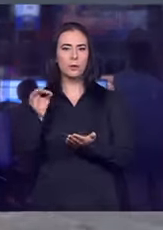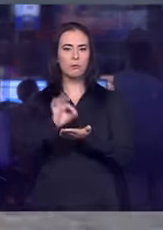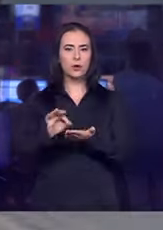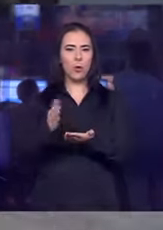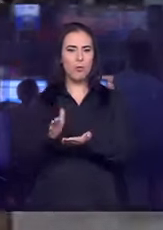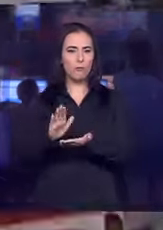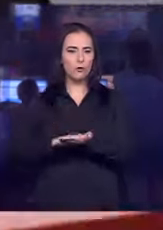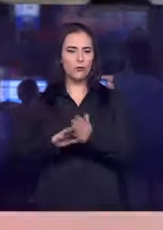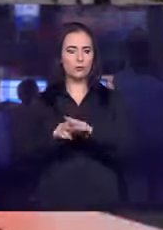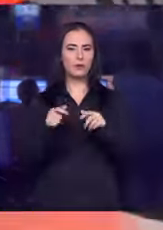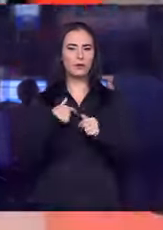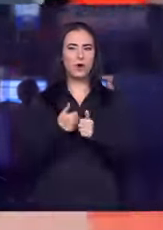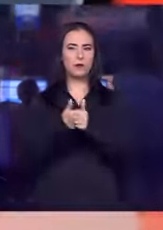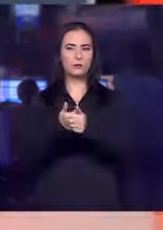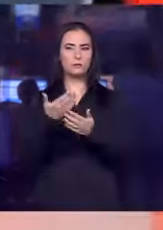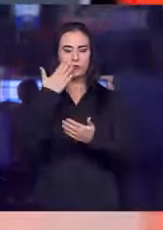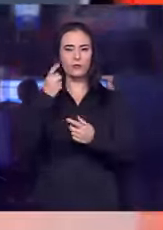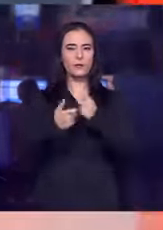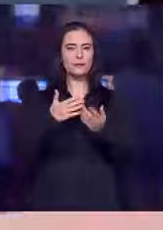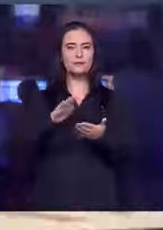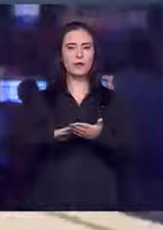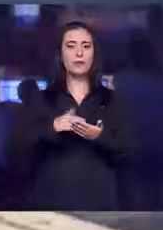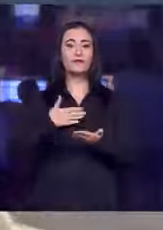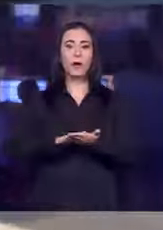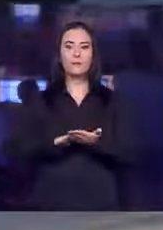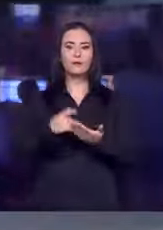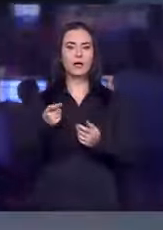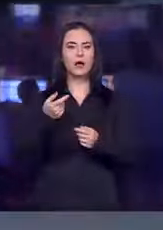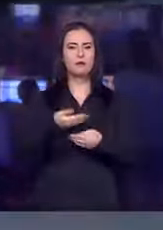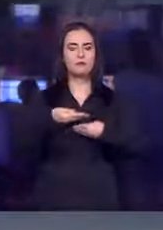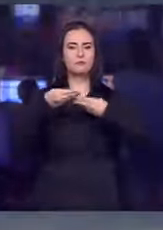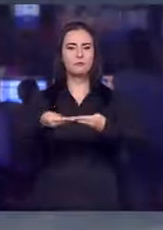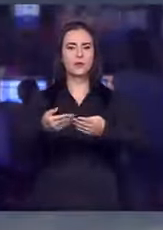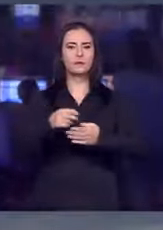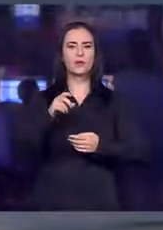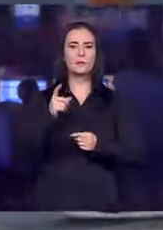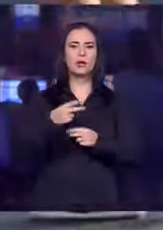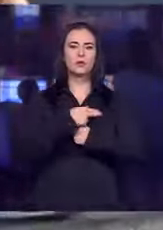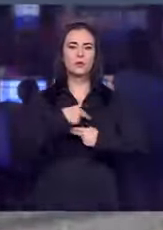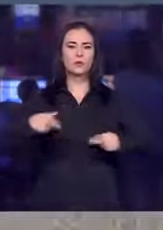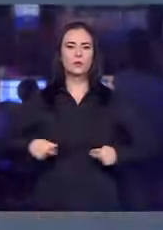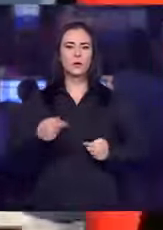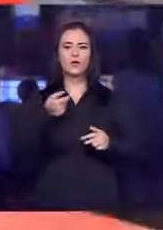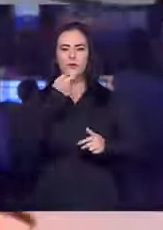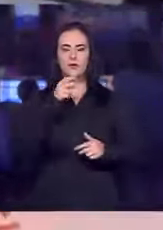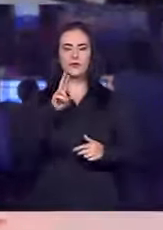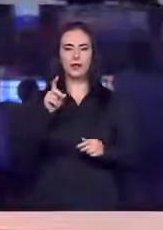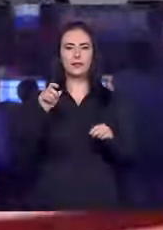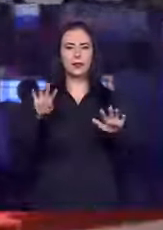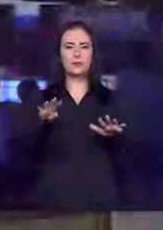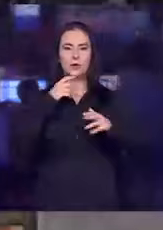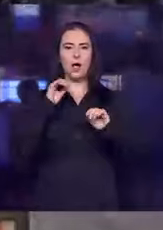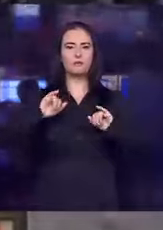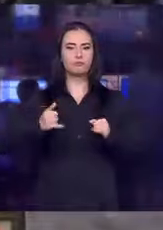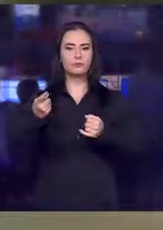a-i trimite pe cei trei în judecată. Vorbim despre fapte diferite. Vlad Pascu, șoferul de 19 ani care a